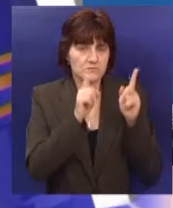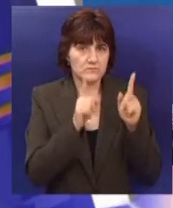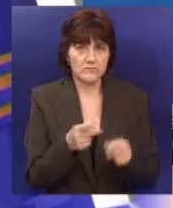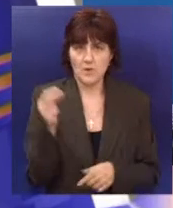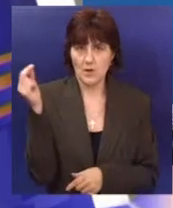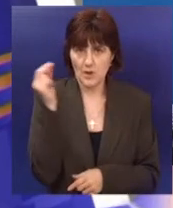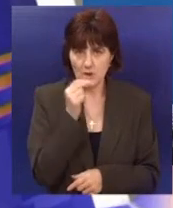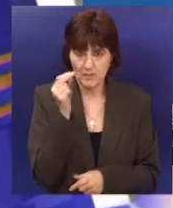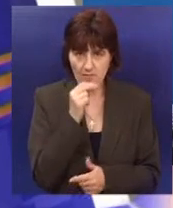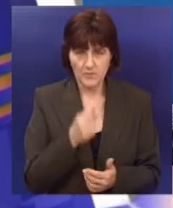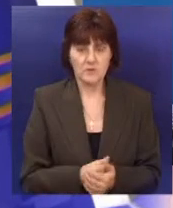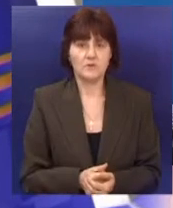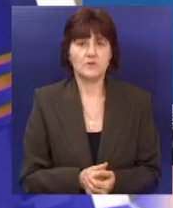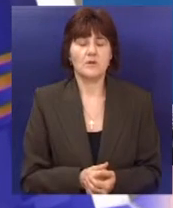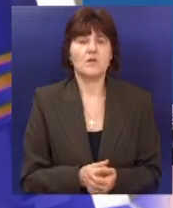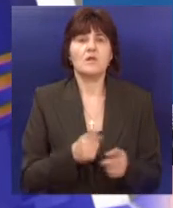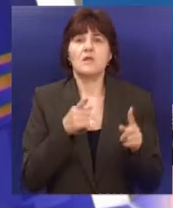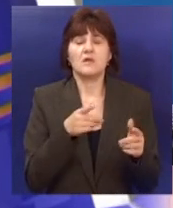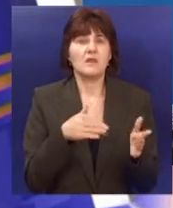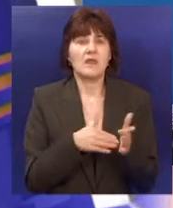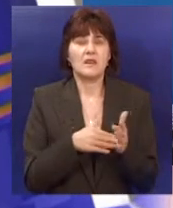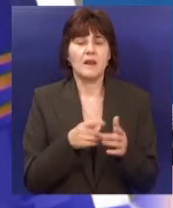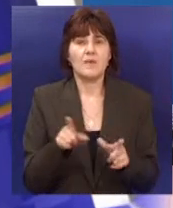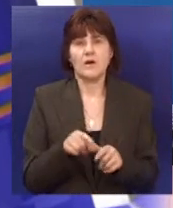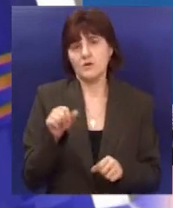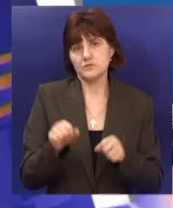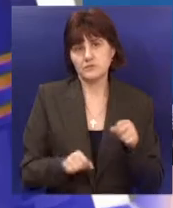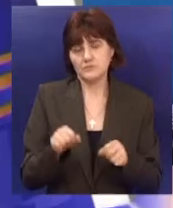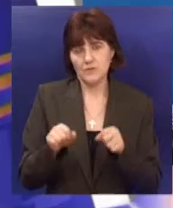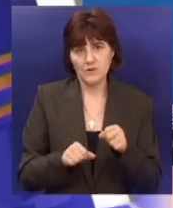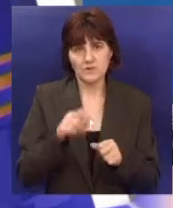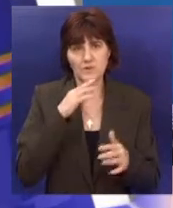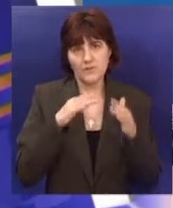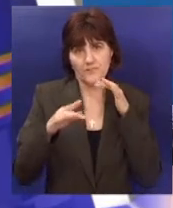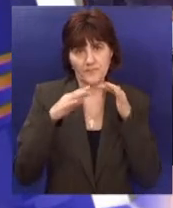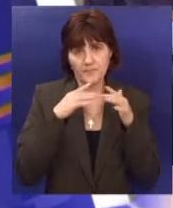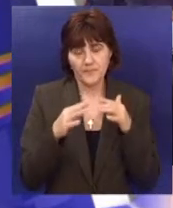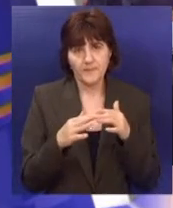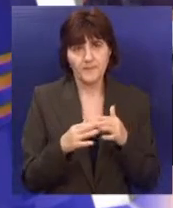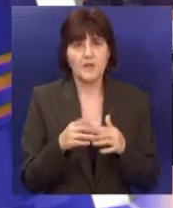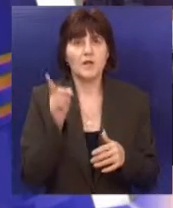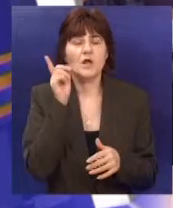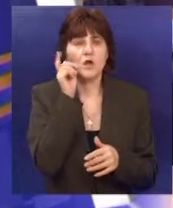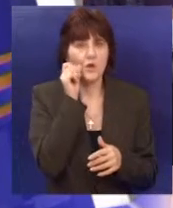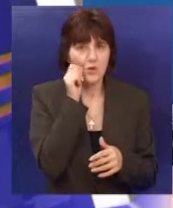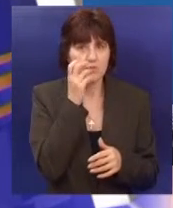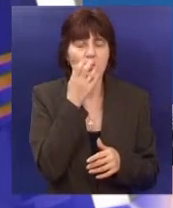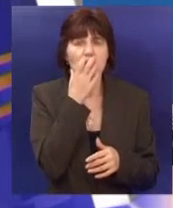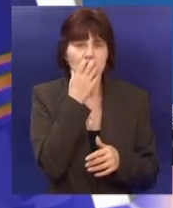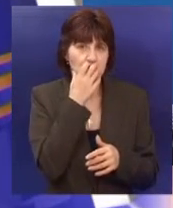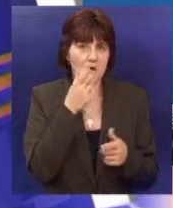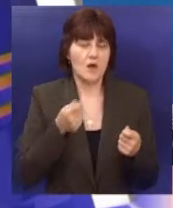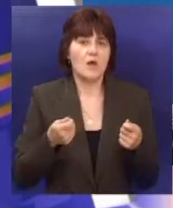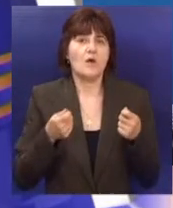ovde koriste i koji se ovde govore i da bude radno konkurentno. Iz tih razloga